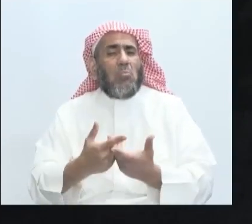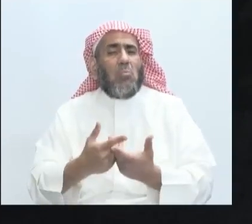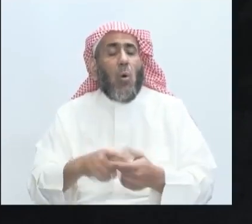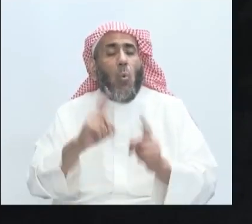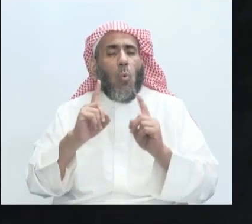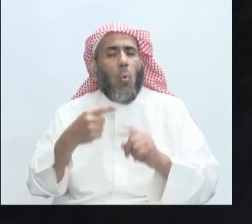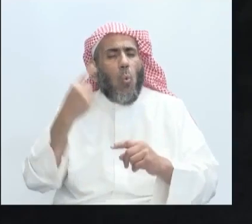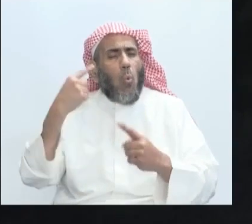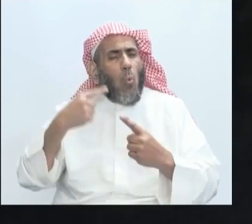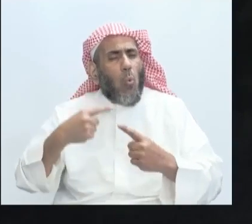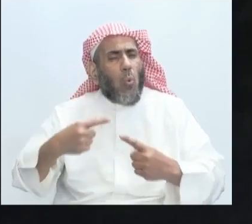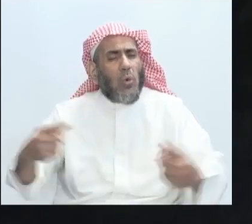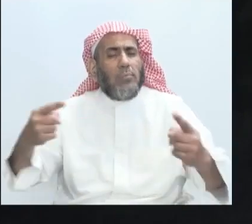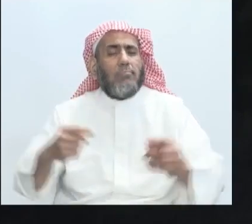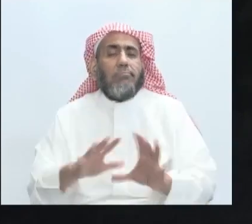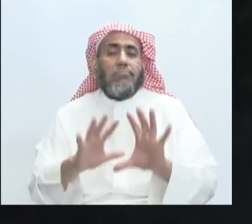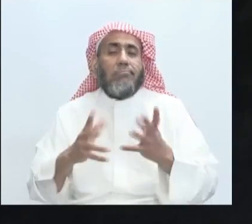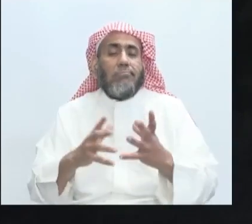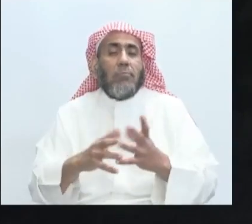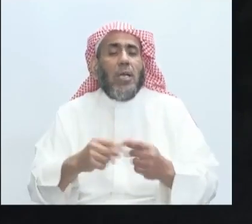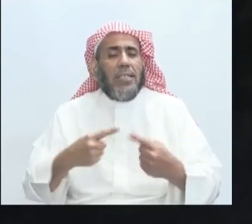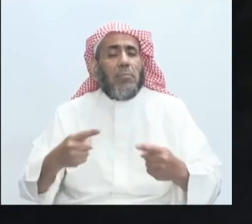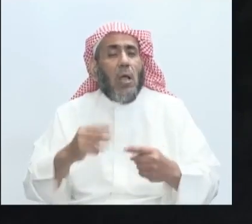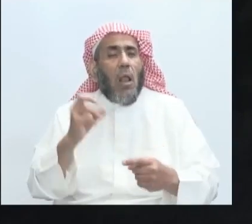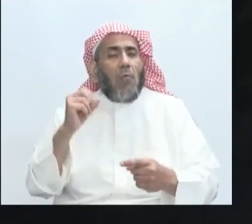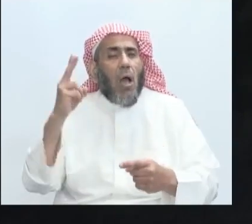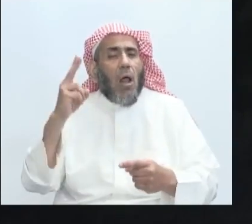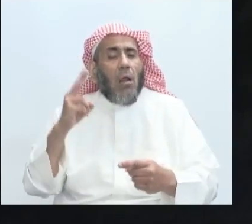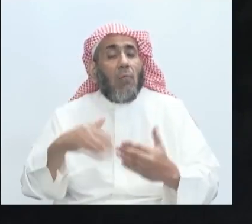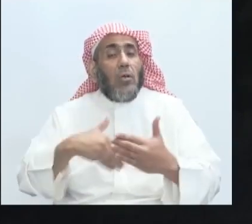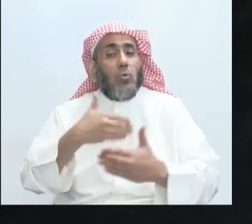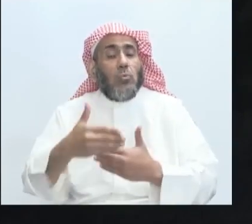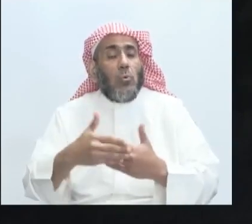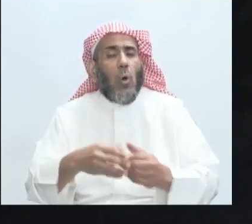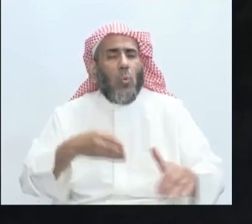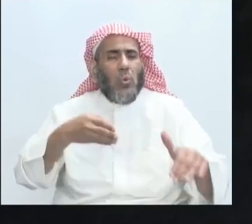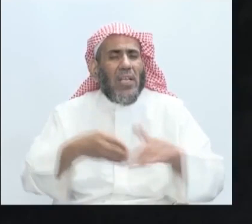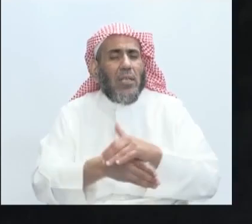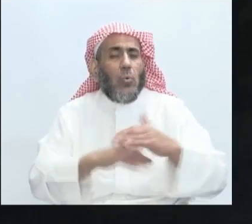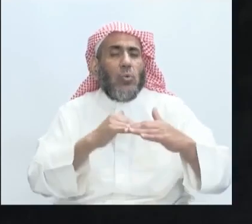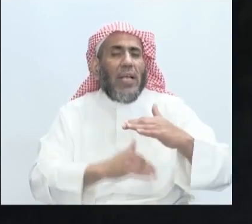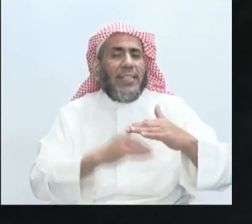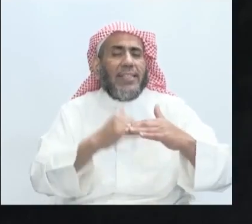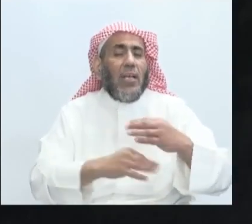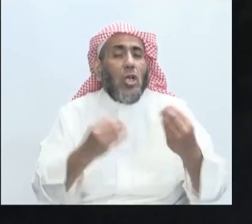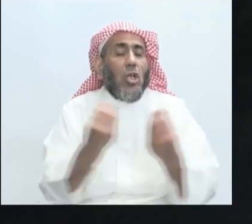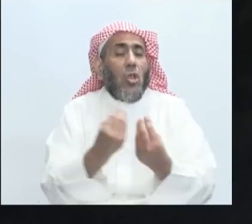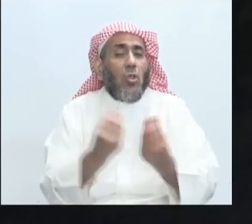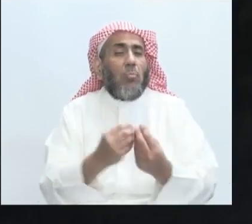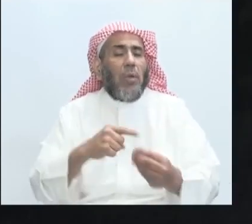اليوم كله احيانا قد تستمر هذه الافكار فتصبح او تدخل تحت او ضمن